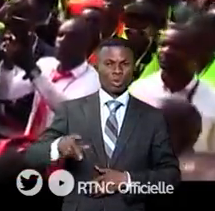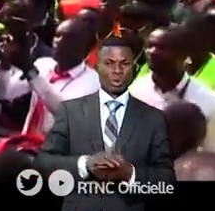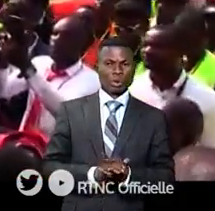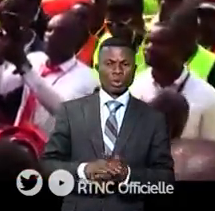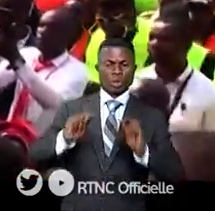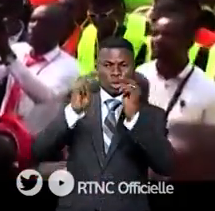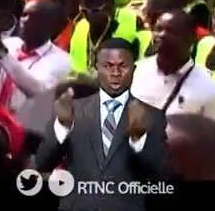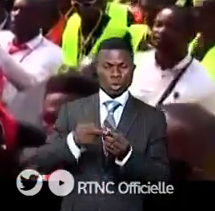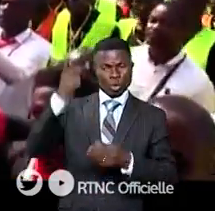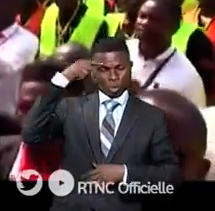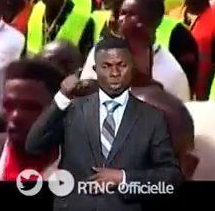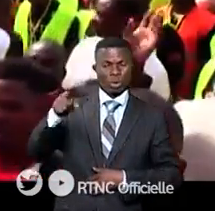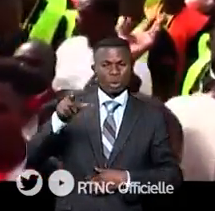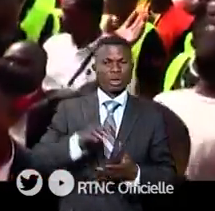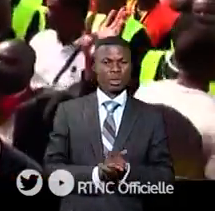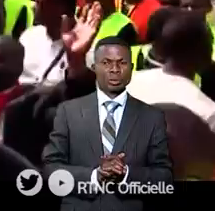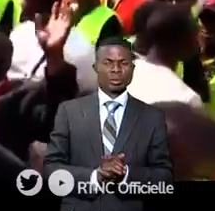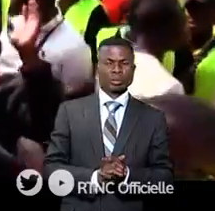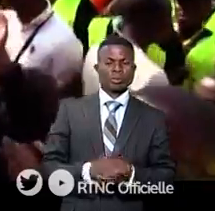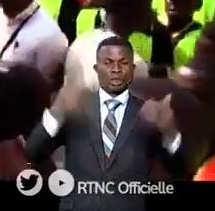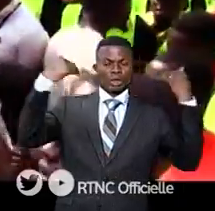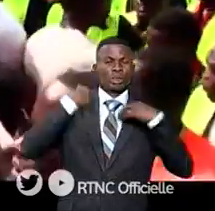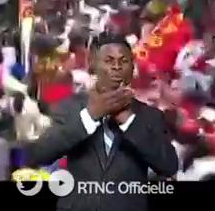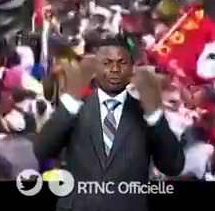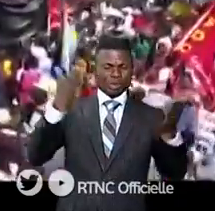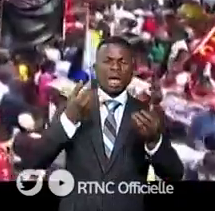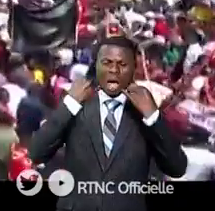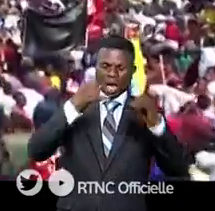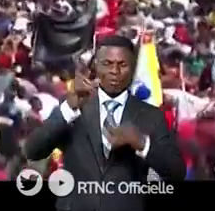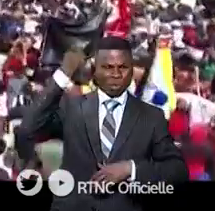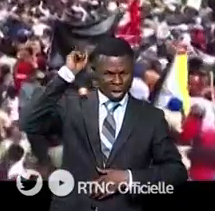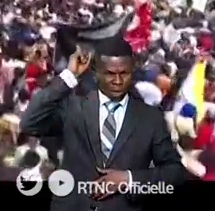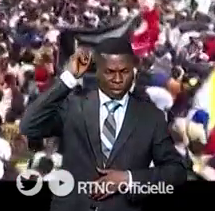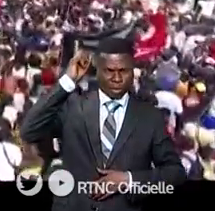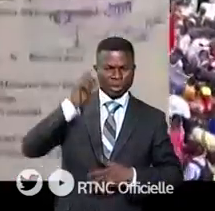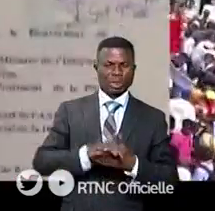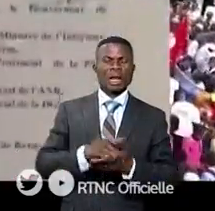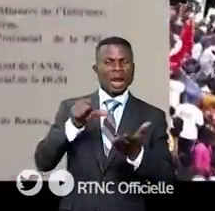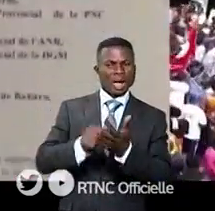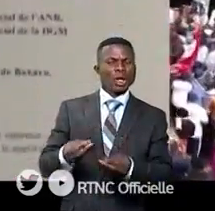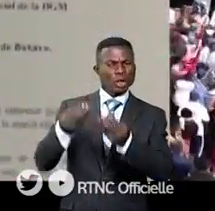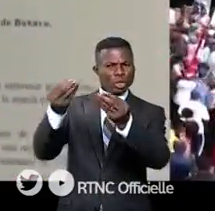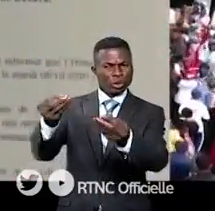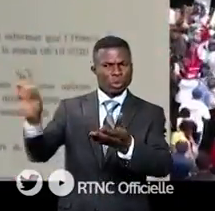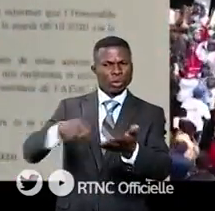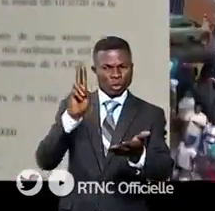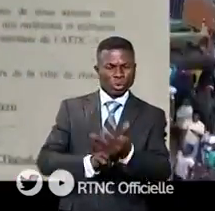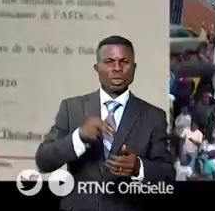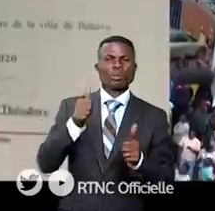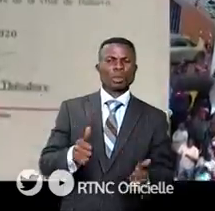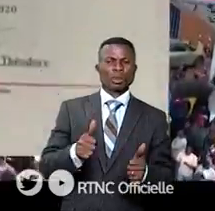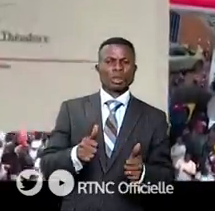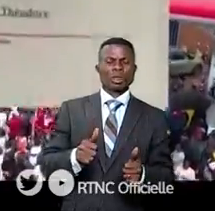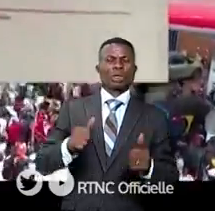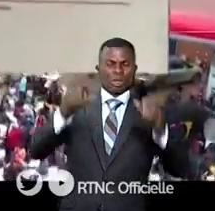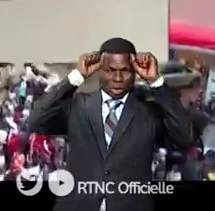regroupement de Modeste Bahati Lukwebo, le maire de la ville était bel et bien saisi et la correspondance a été signée en bonne et due forme par